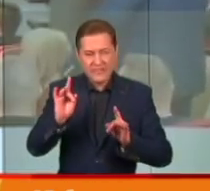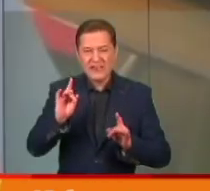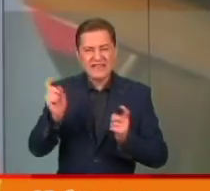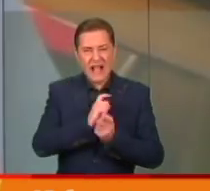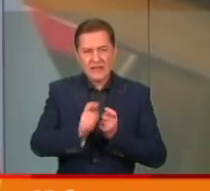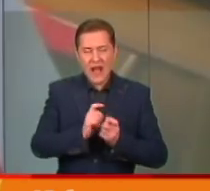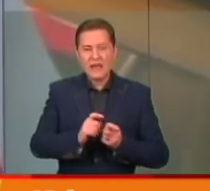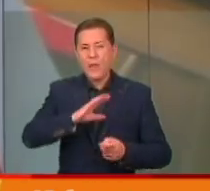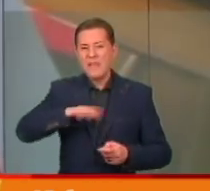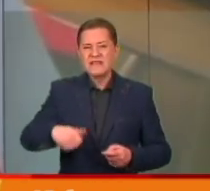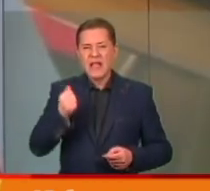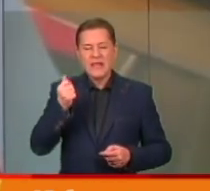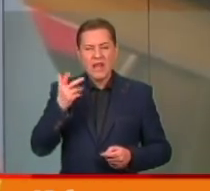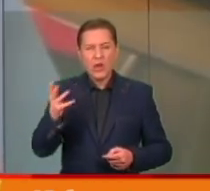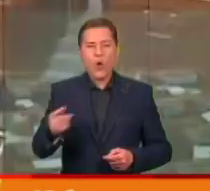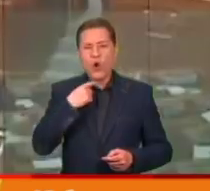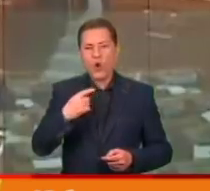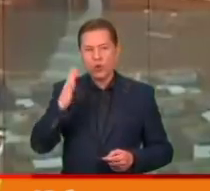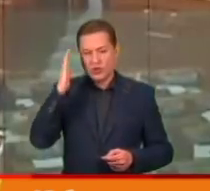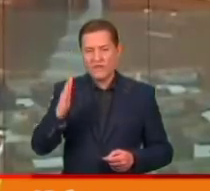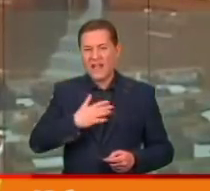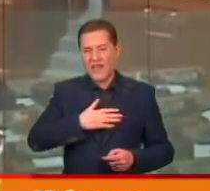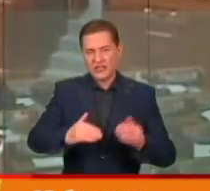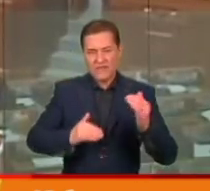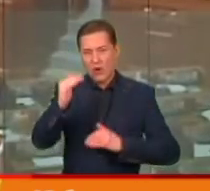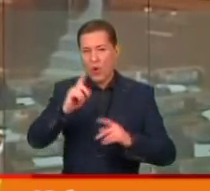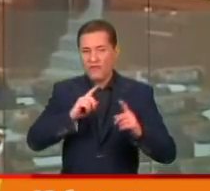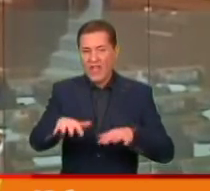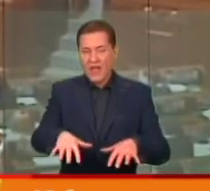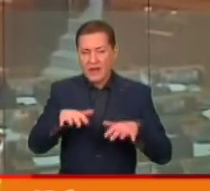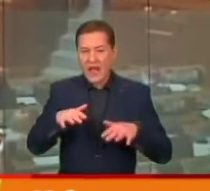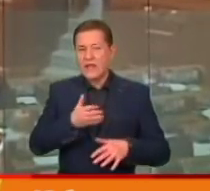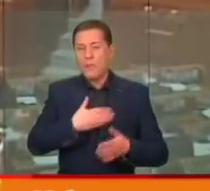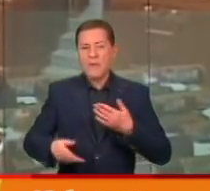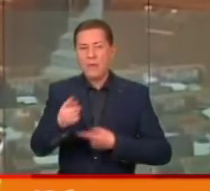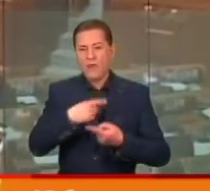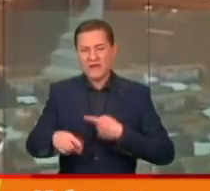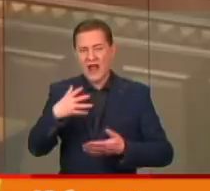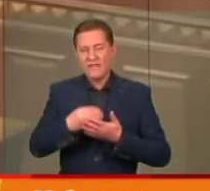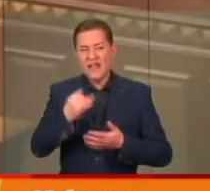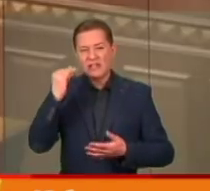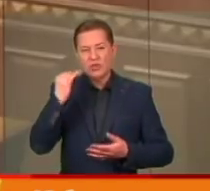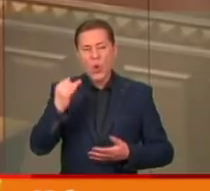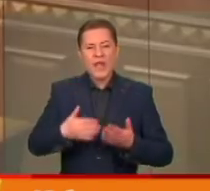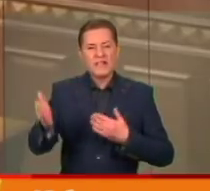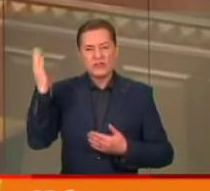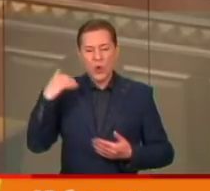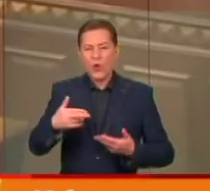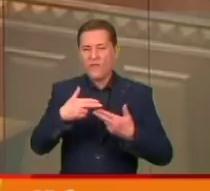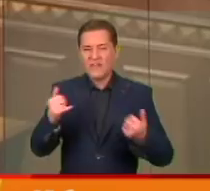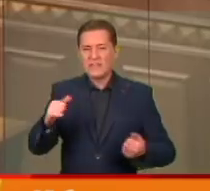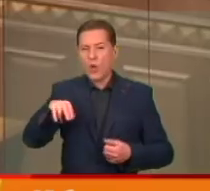після кількох принципових голосувань нашої Верховної Ради. Ми стали повертати власну історію. Визнали воїнів